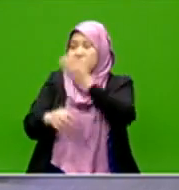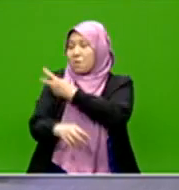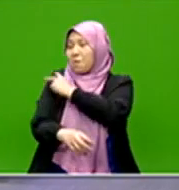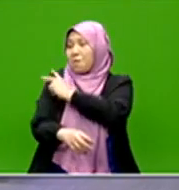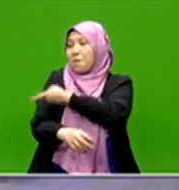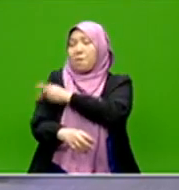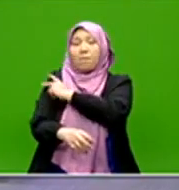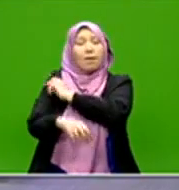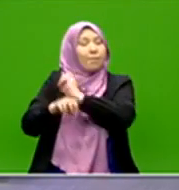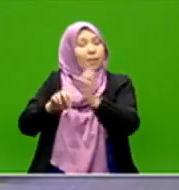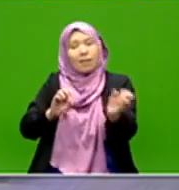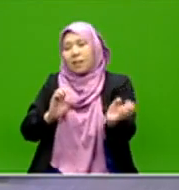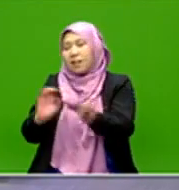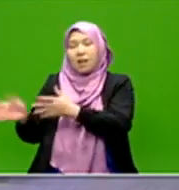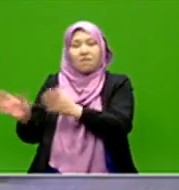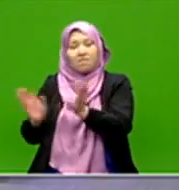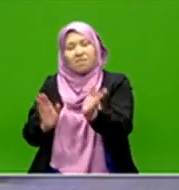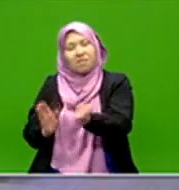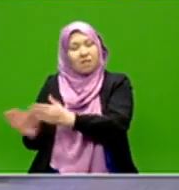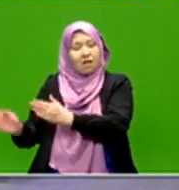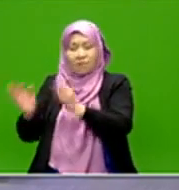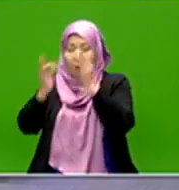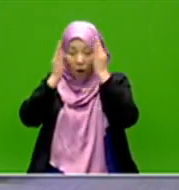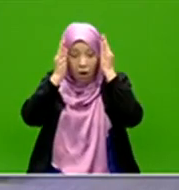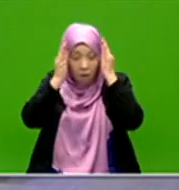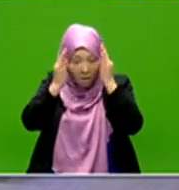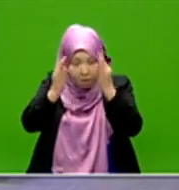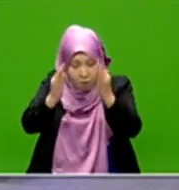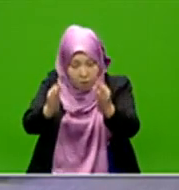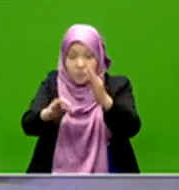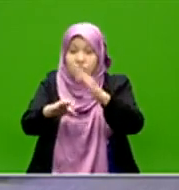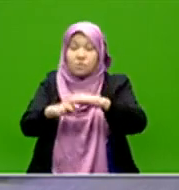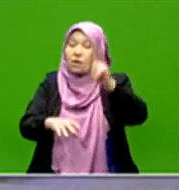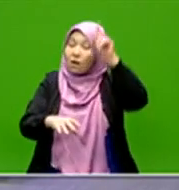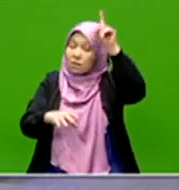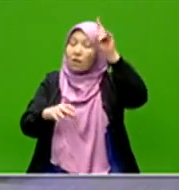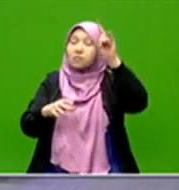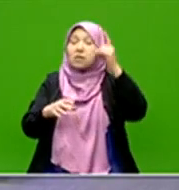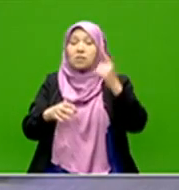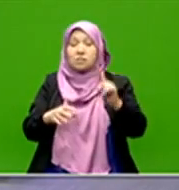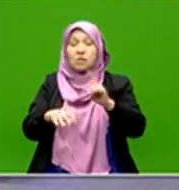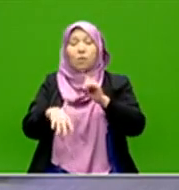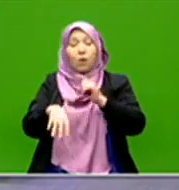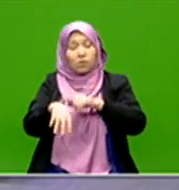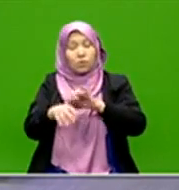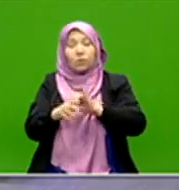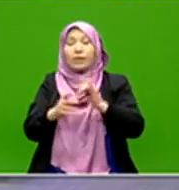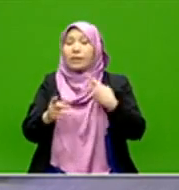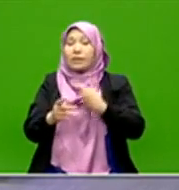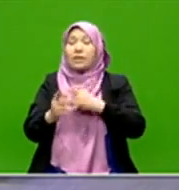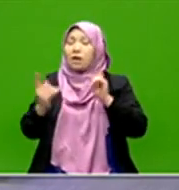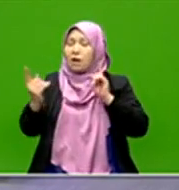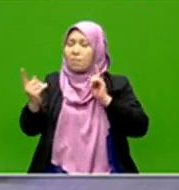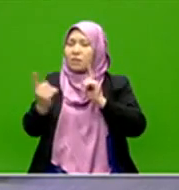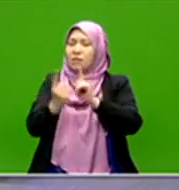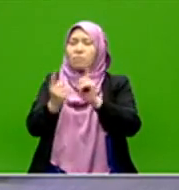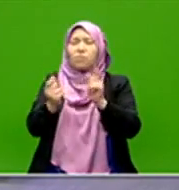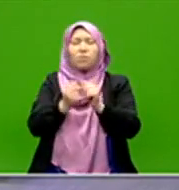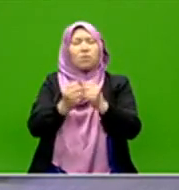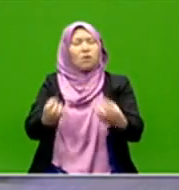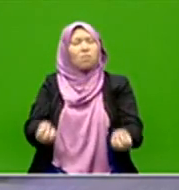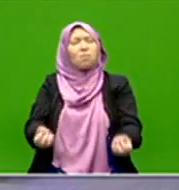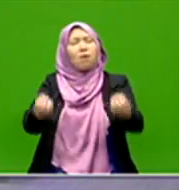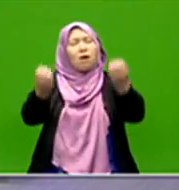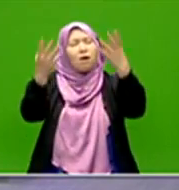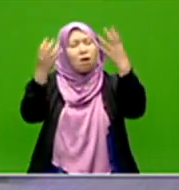kita tinggalkan untuk fokus kepada Allah, maka pada waktu itulah kita akan bertemu dengan banyak hikmah